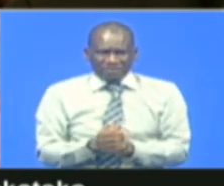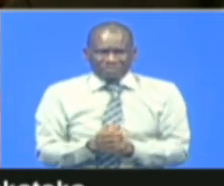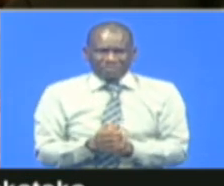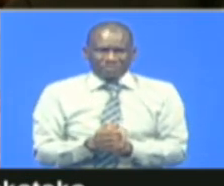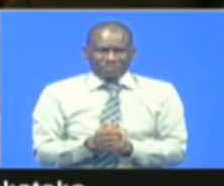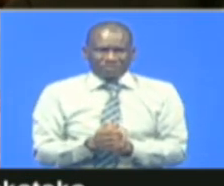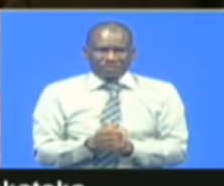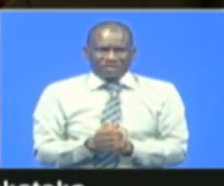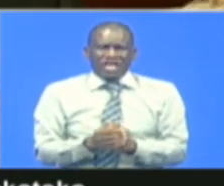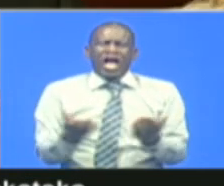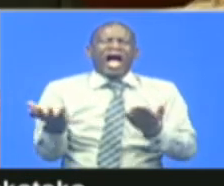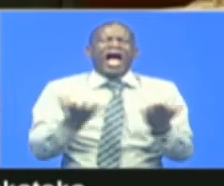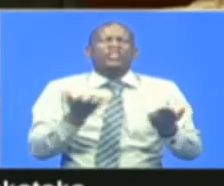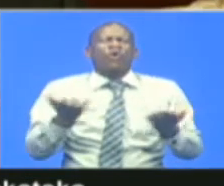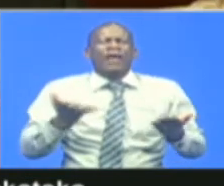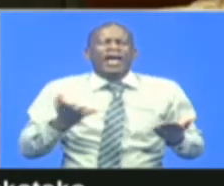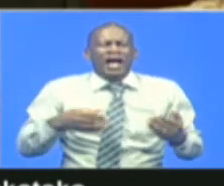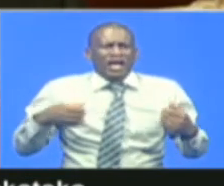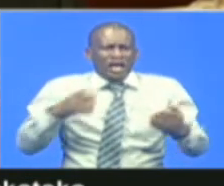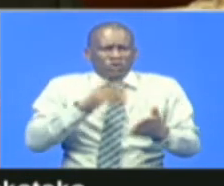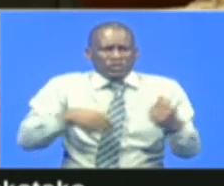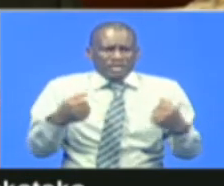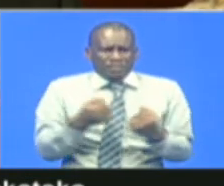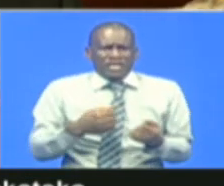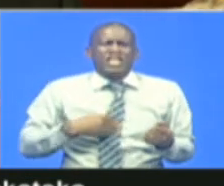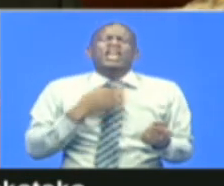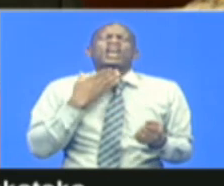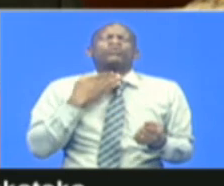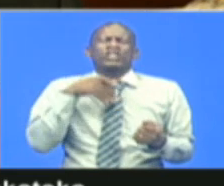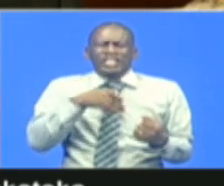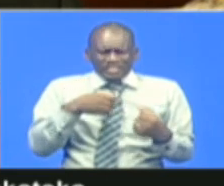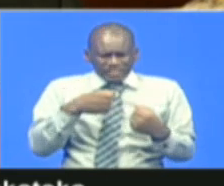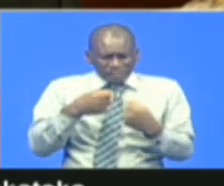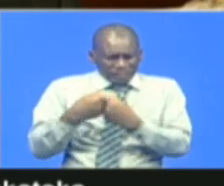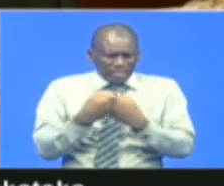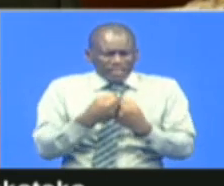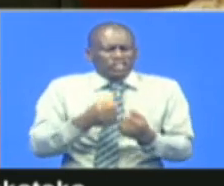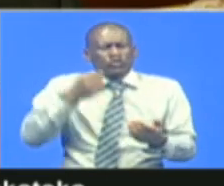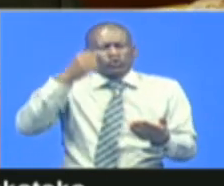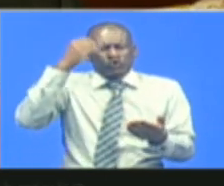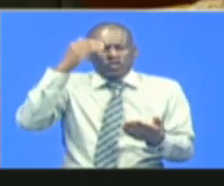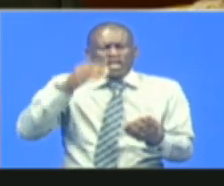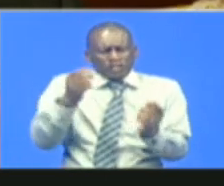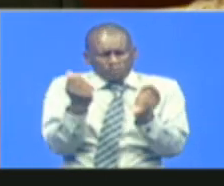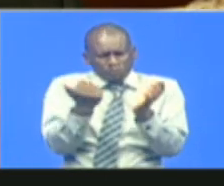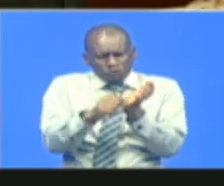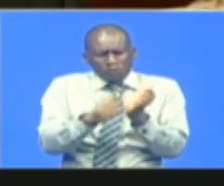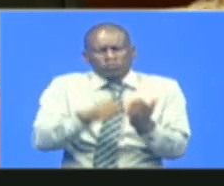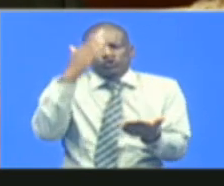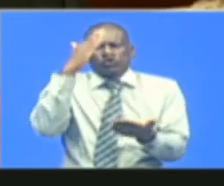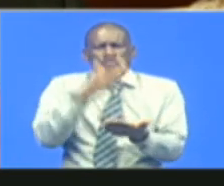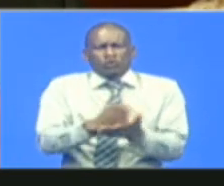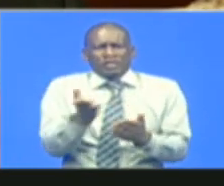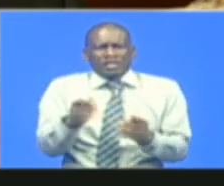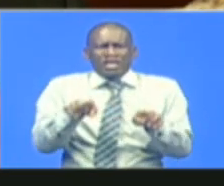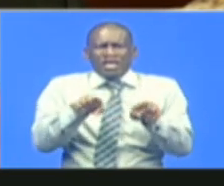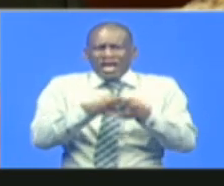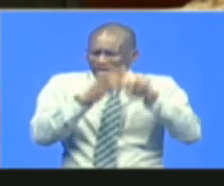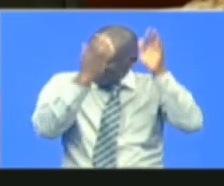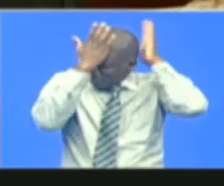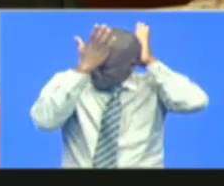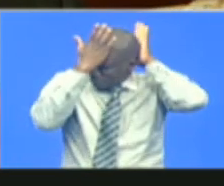na pahali penye ilikuwa. Ningependa hii uchungu iende kuishia mahali hapa na kama Kakamega